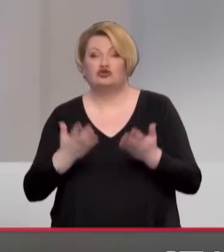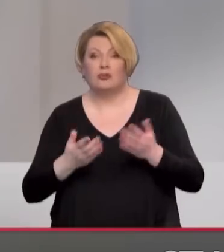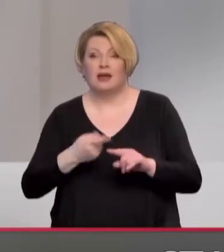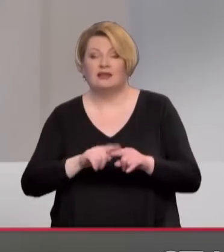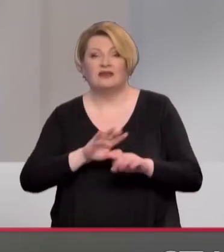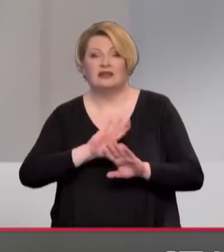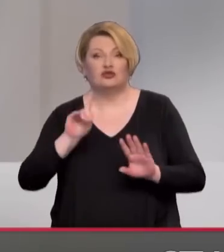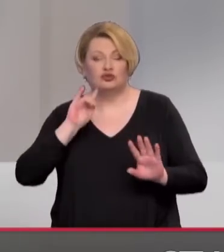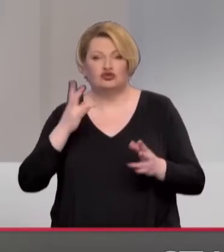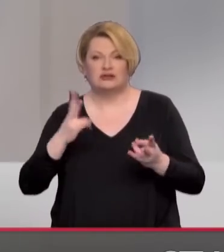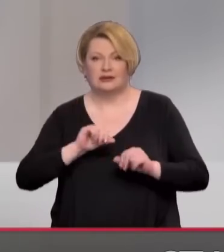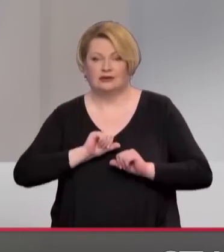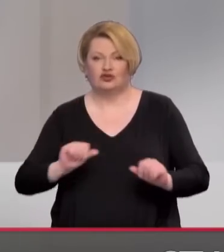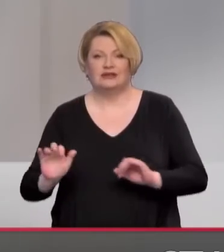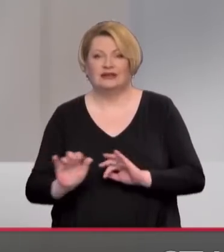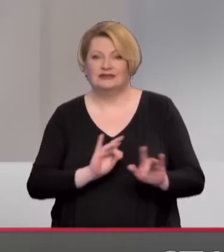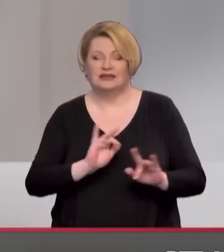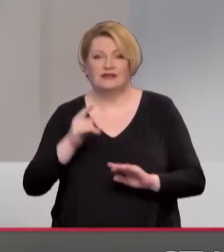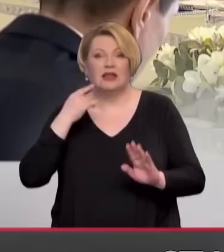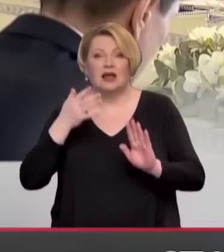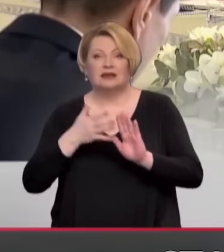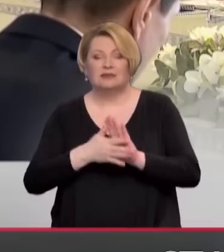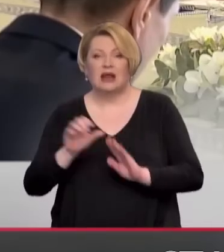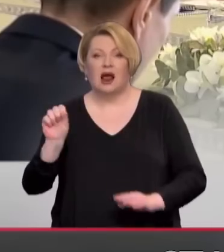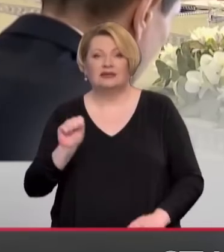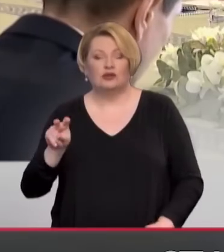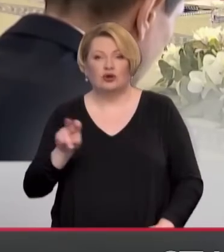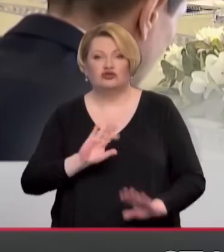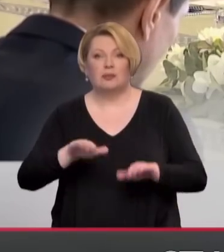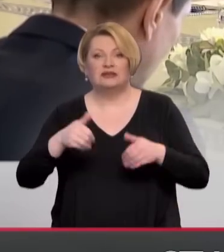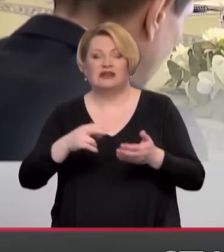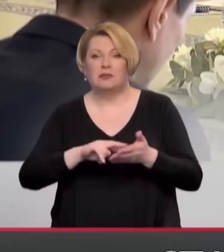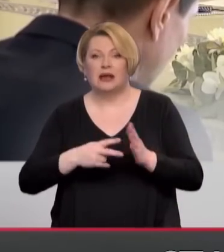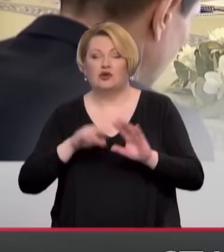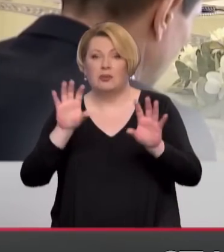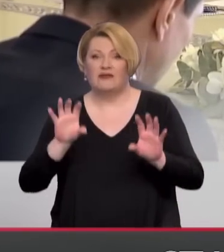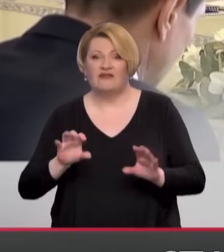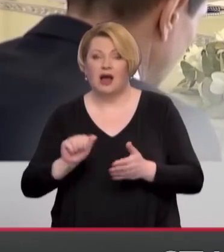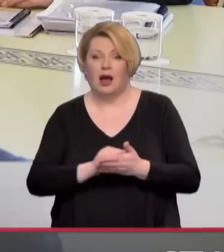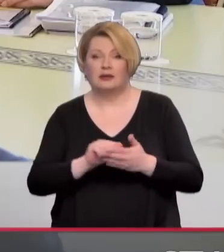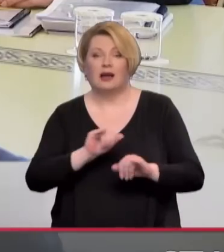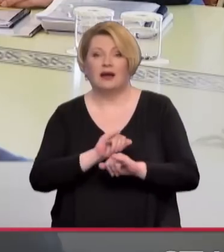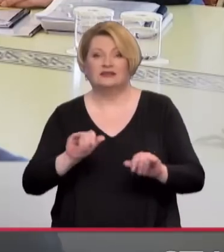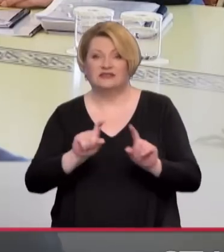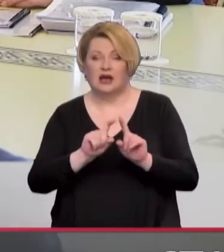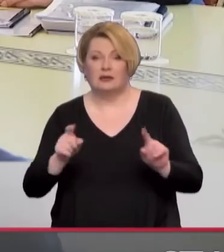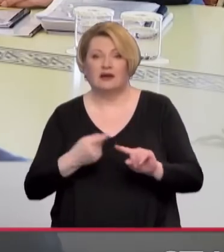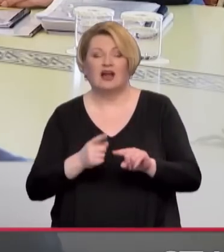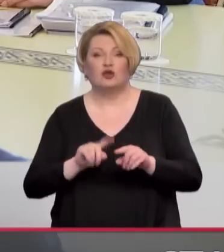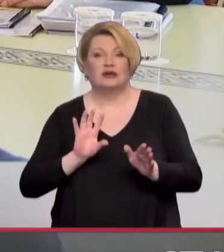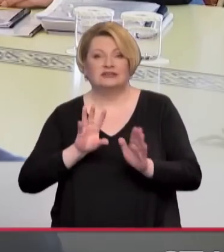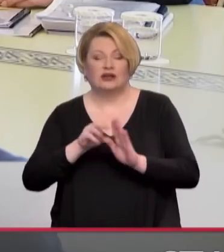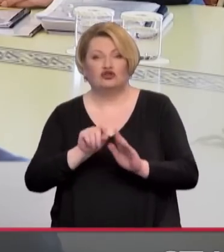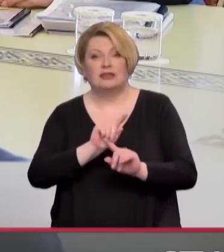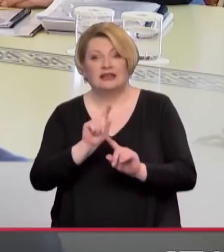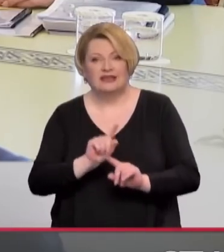действовать нужно решительно. На рассмотрение Александру Лукашенко представили проекты правовых актов о развитии парка, в которых заложен